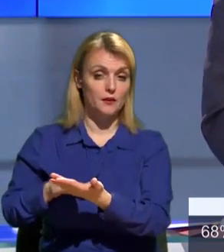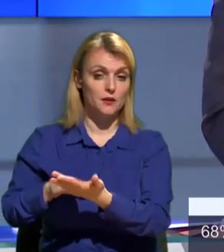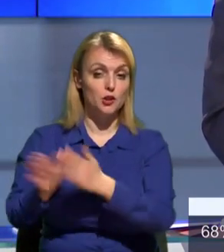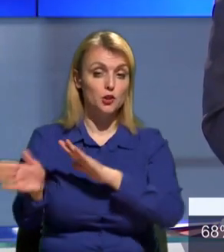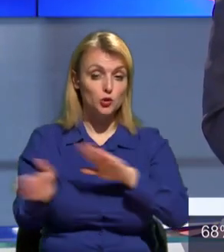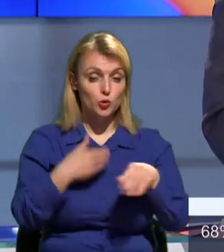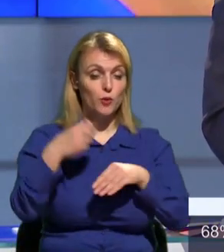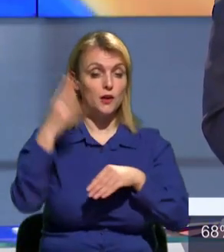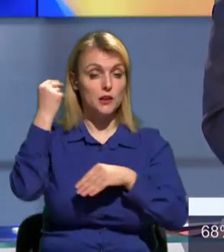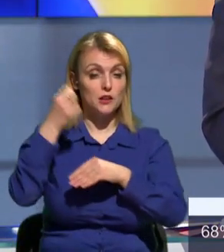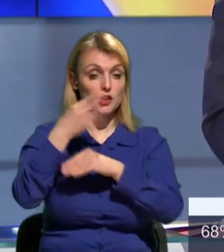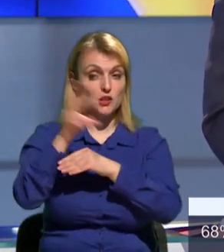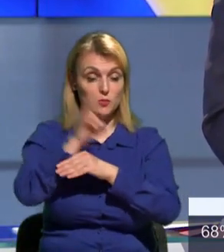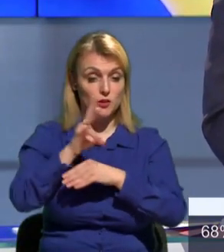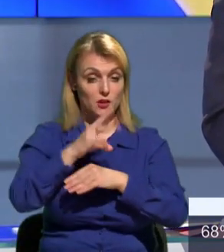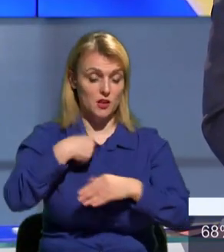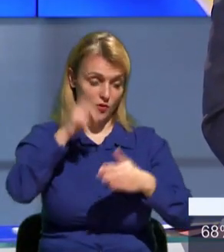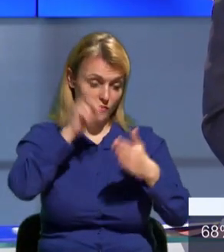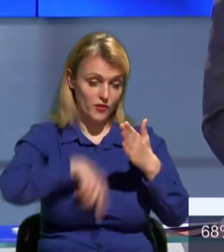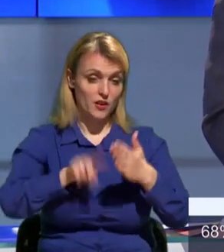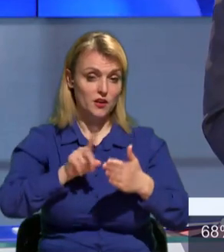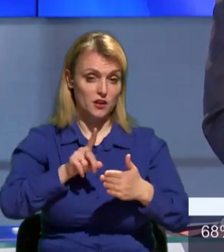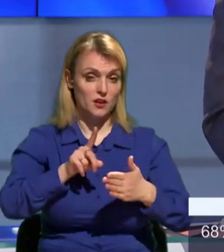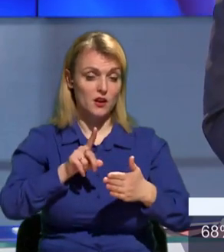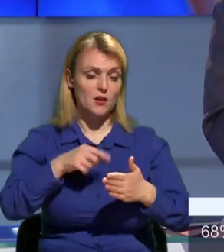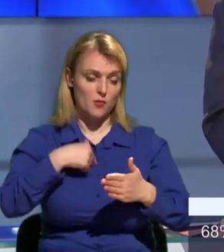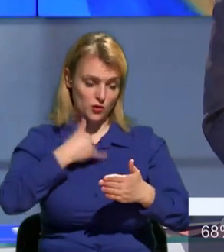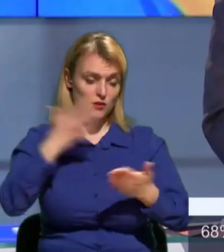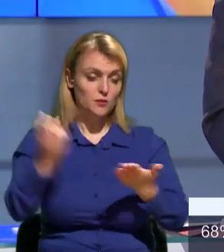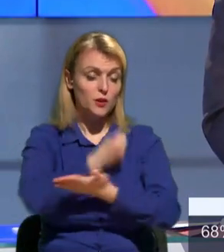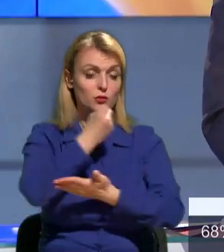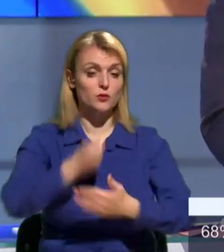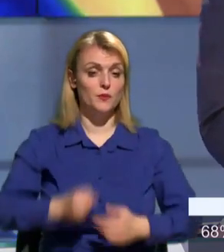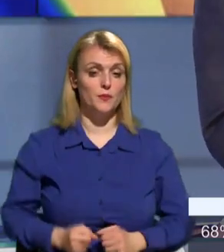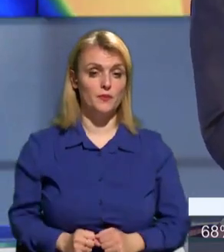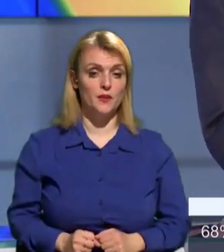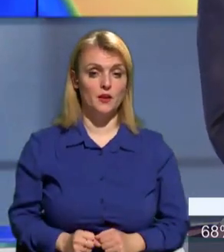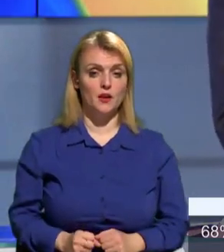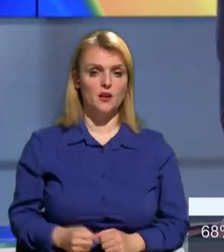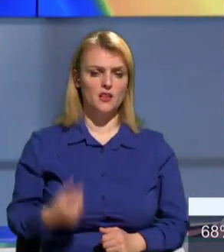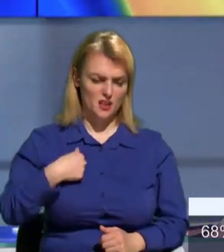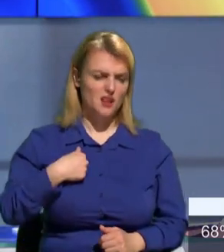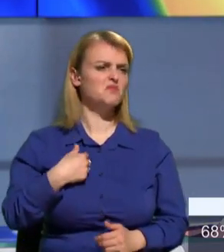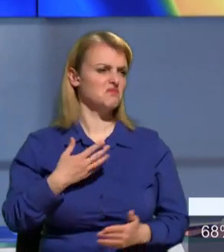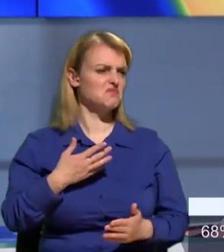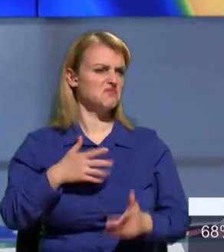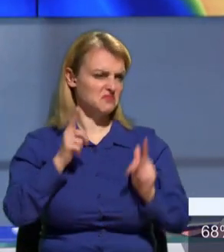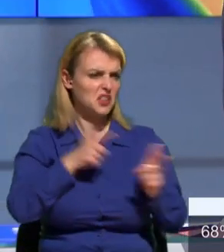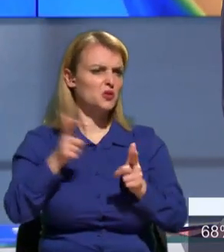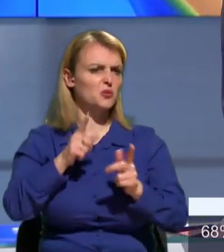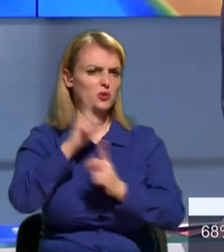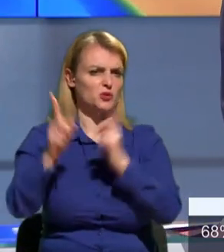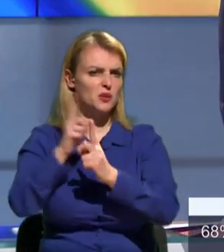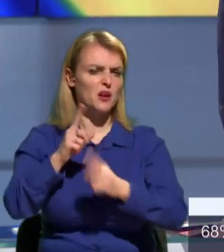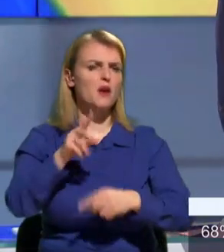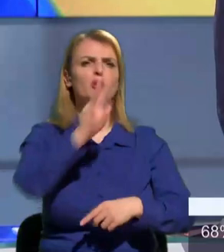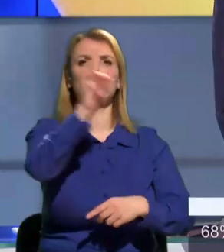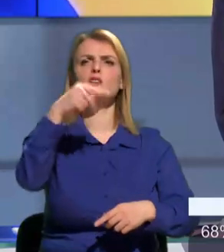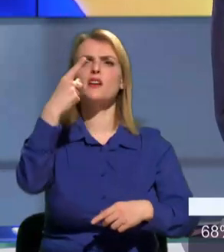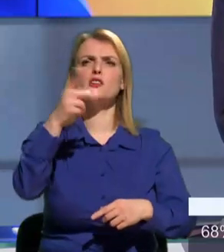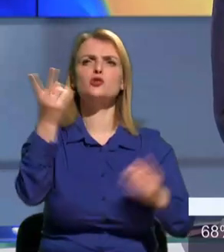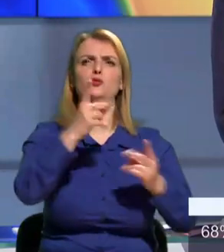după data de 15 noiembrie, eu sunt sigur că noi vom face față. Eu sunt pentru schimbări, pentru că cineva spune că vrem schimbări. Eu